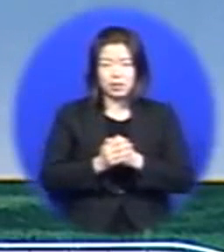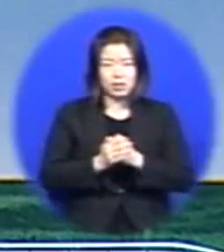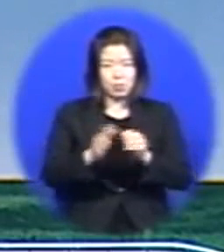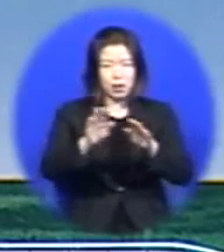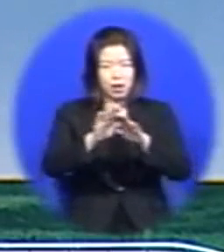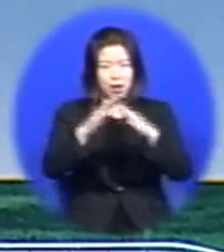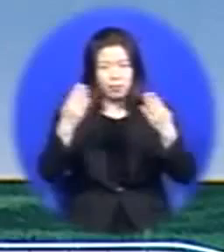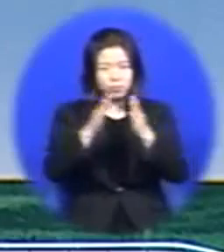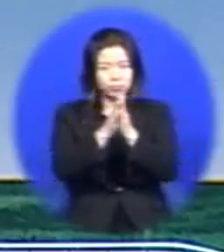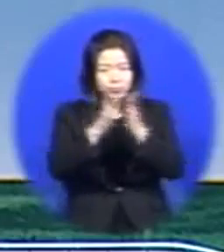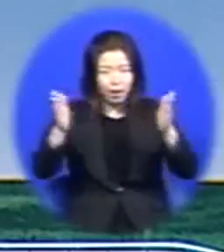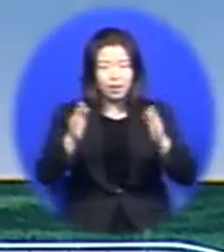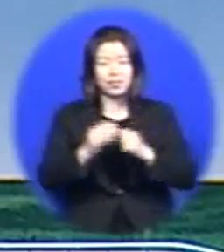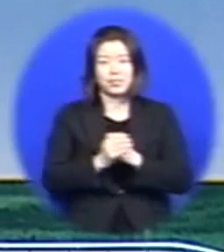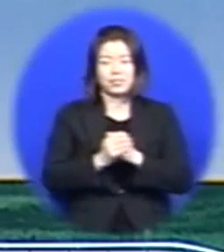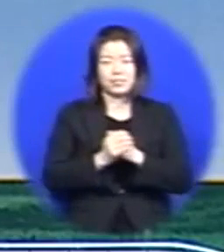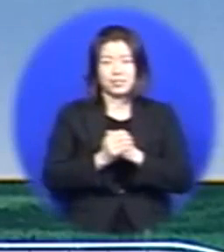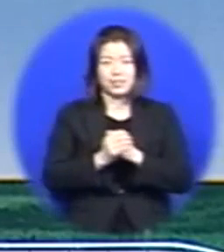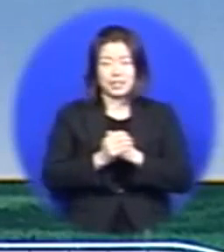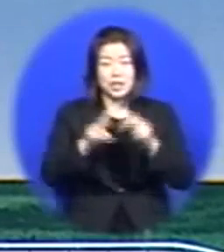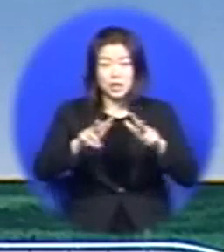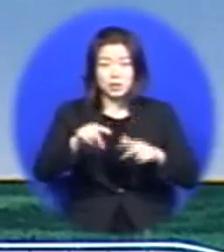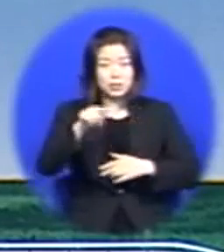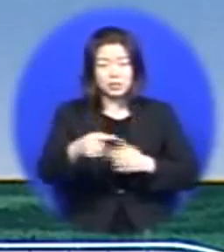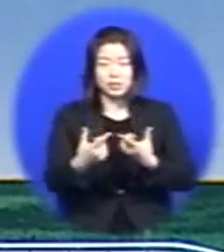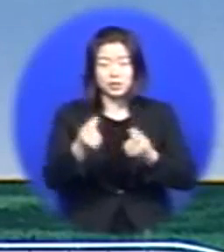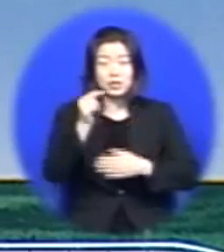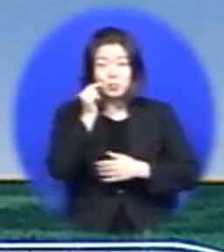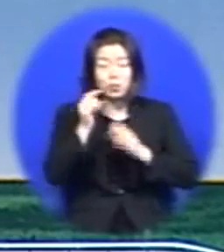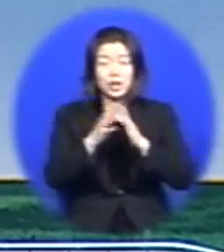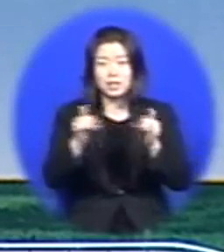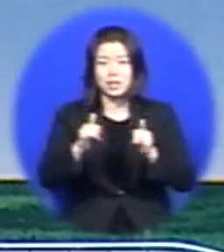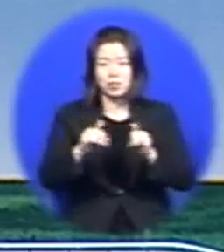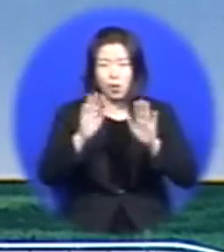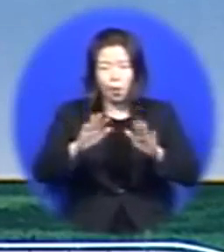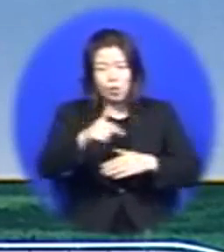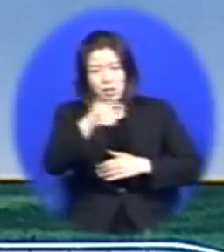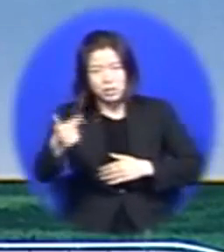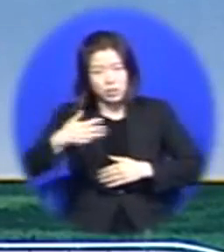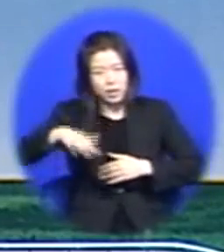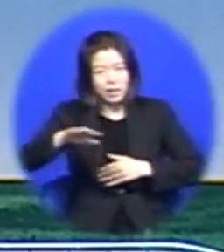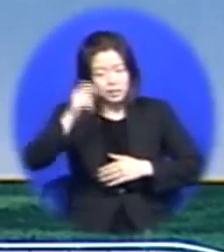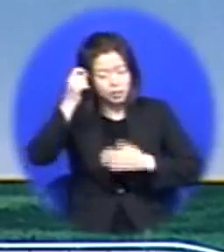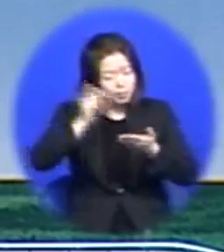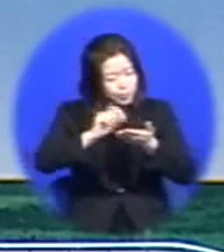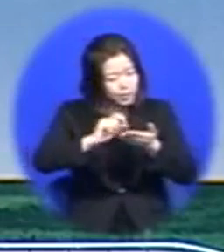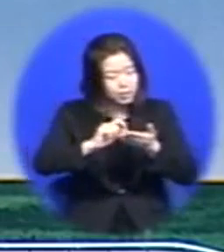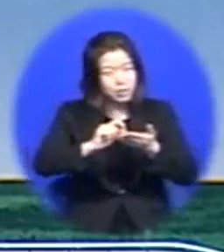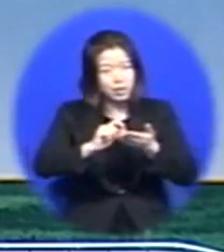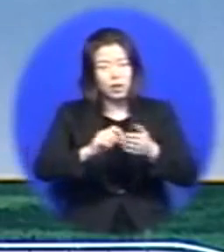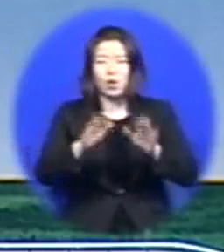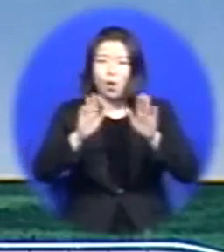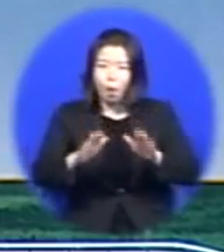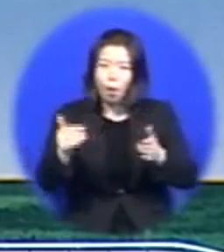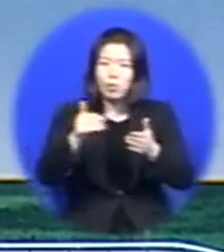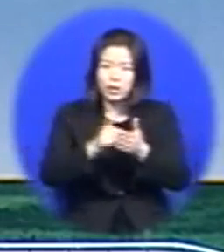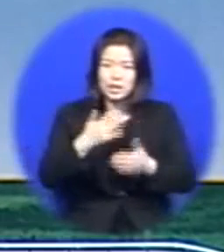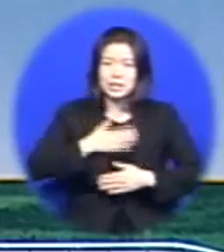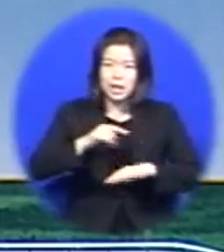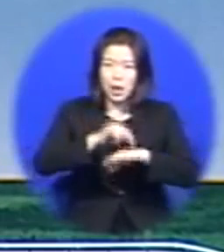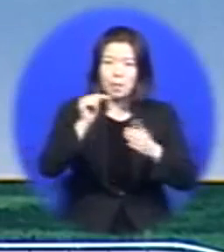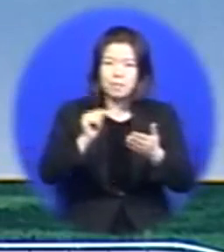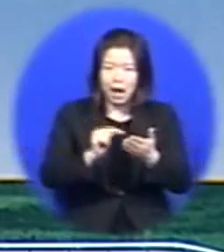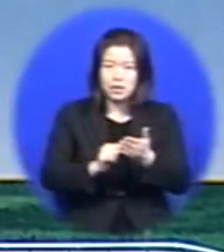개봉박두입니다. 지금 그러지 못하신 분들은 오늘 저녁에 가서 일기에 쓰세요. 오늘까지도 내가 아직도 내